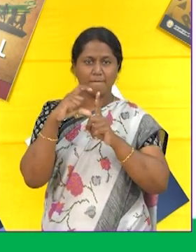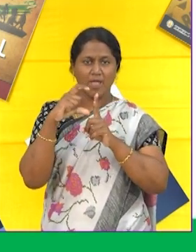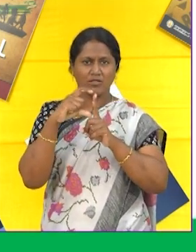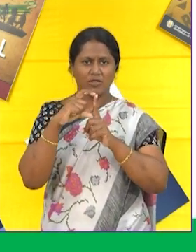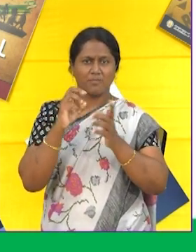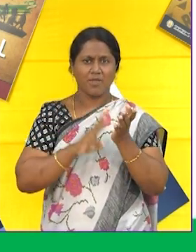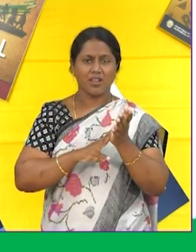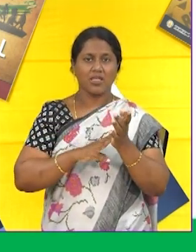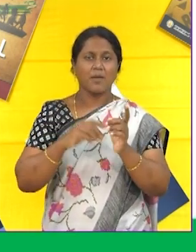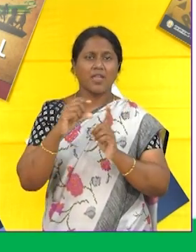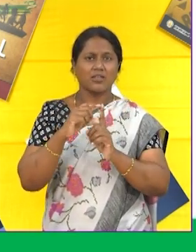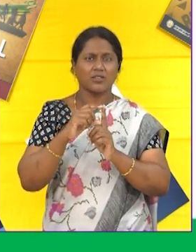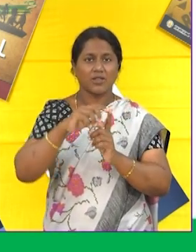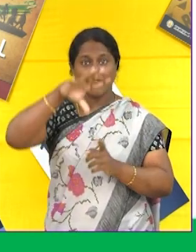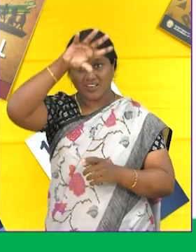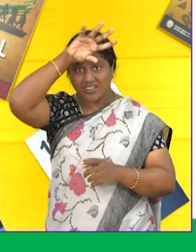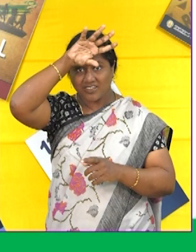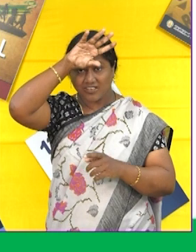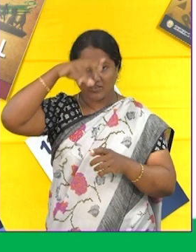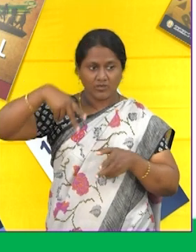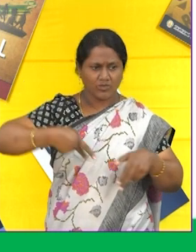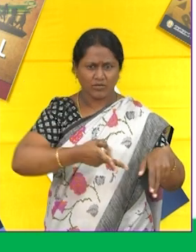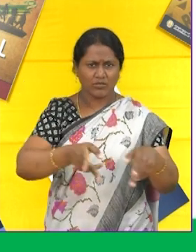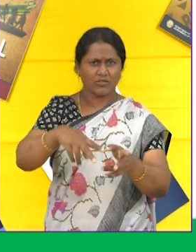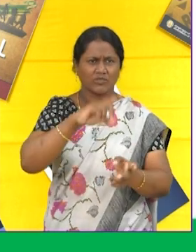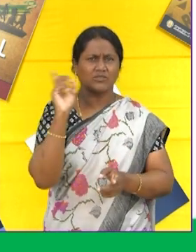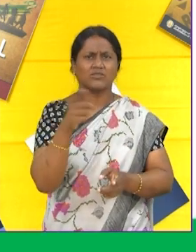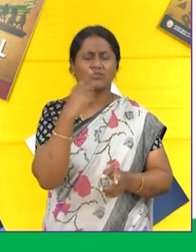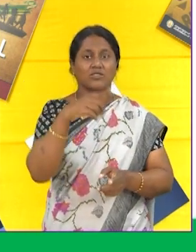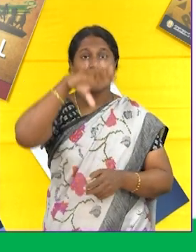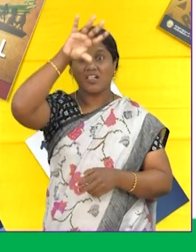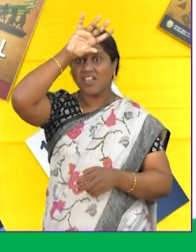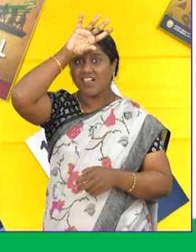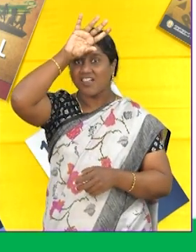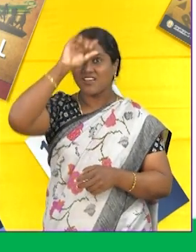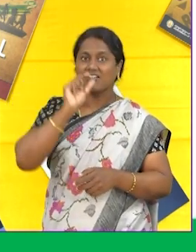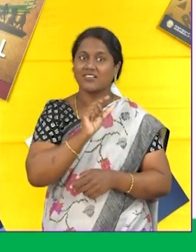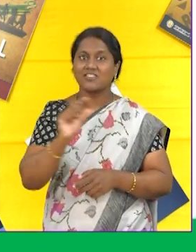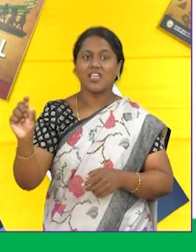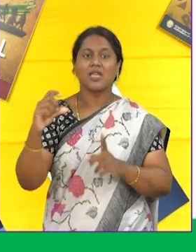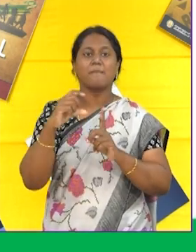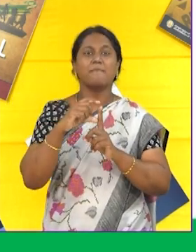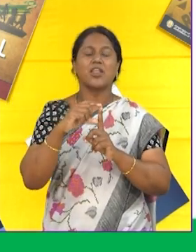man. patrol man என்னது? ரோந்து காவலர். a patrolling police officer.